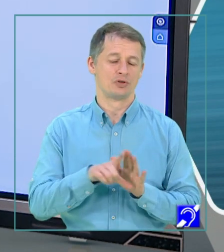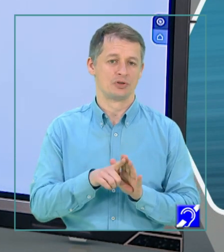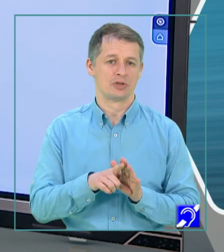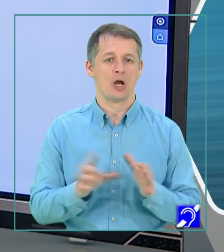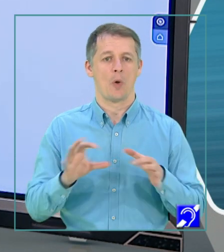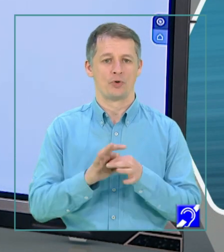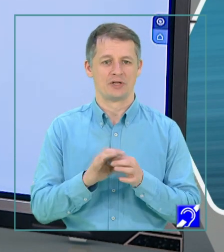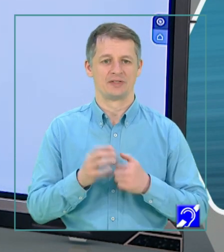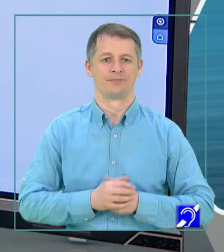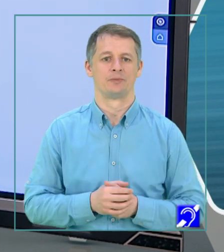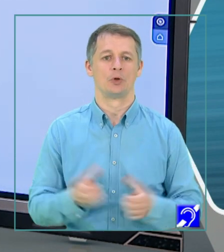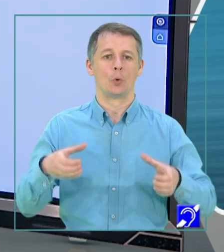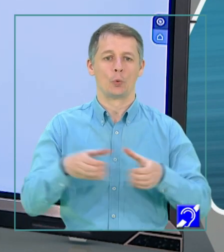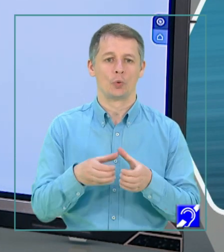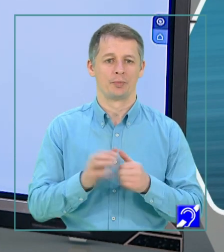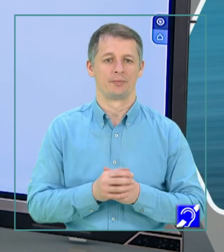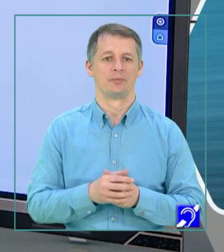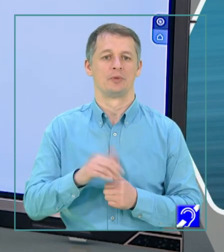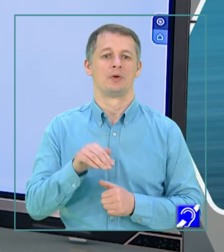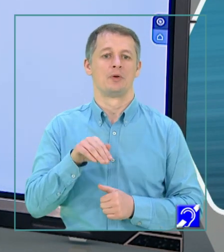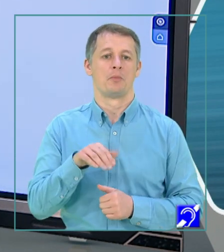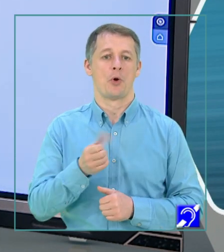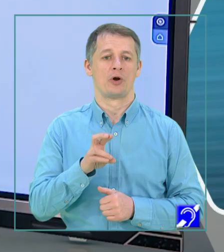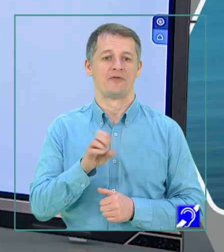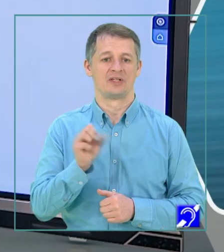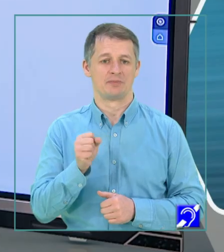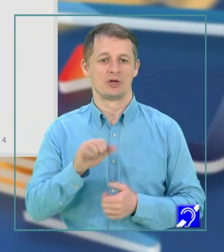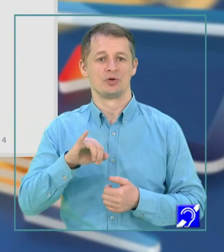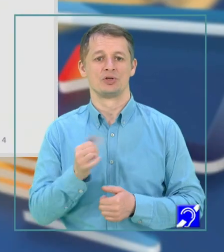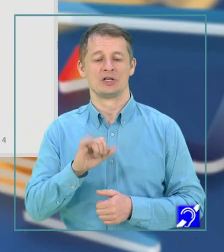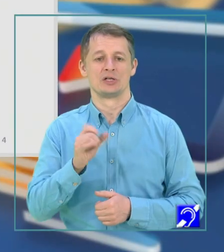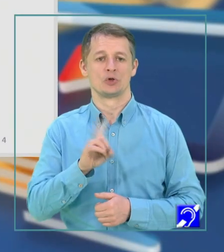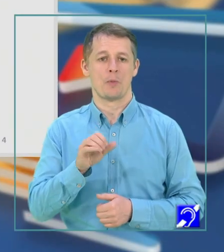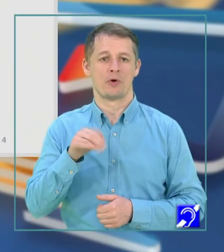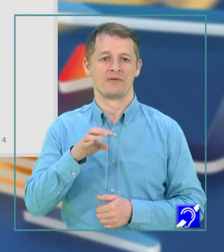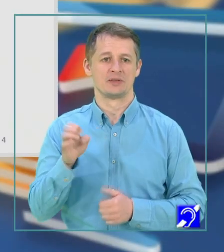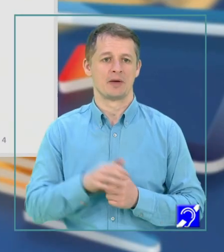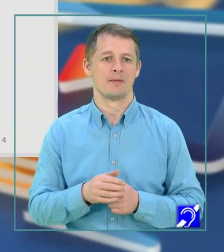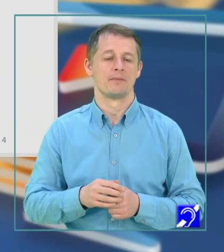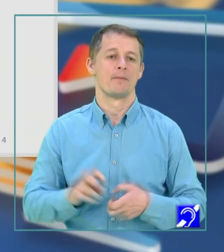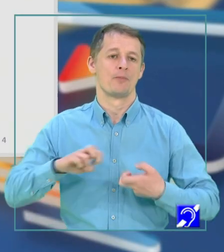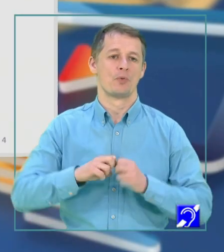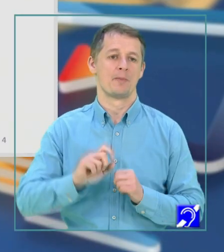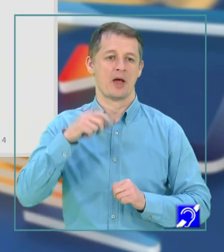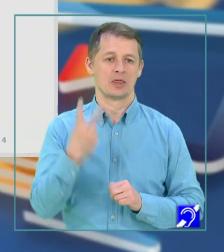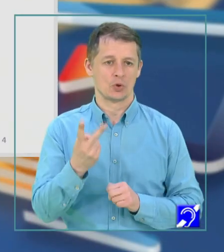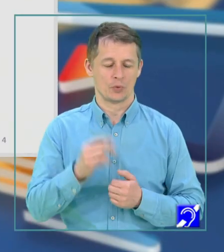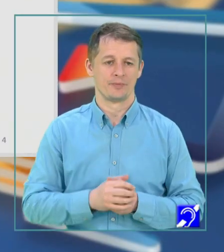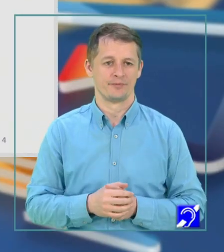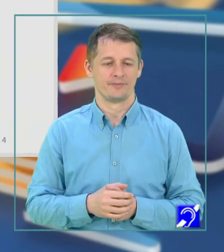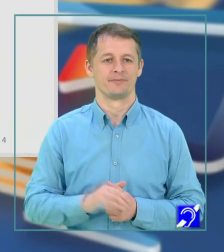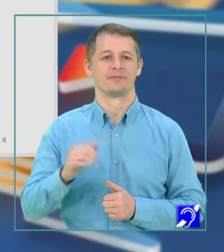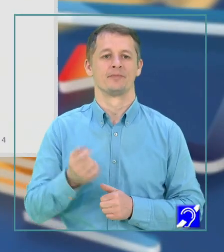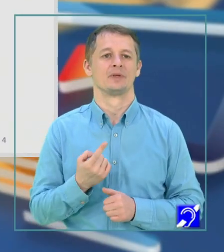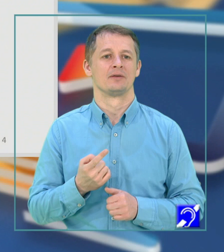de compoziție, grup, morfisme și izomorfisme de grupuri. Problema a doua din subiectul 2 roman din testul 5